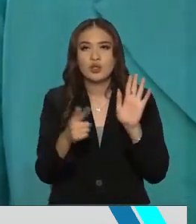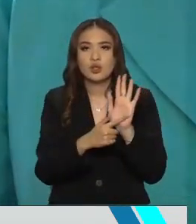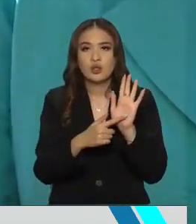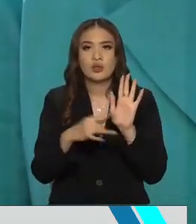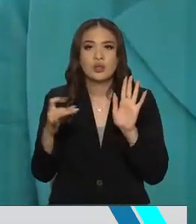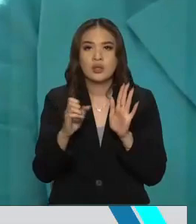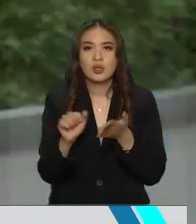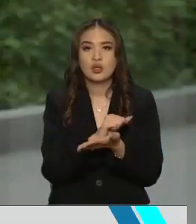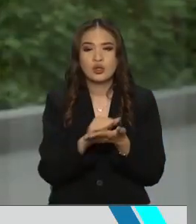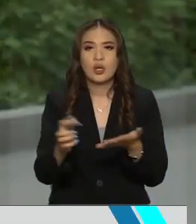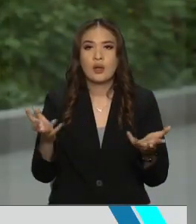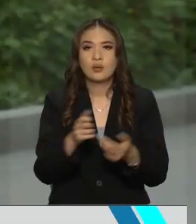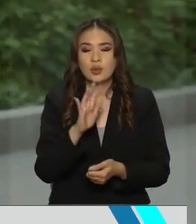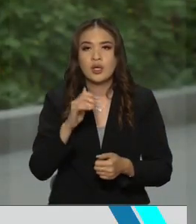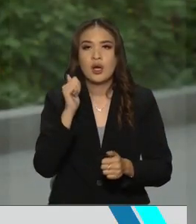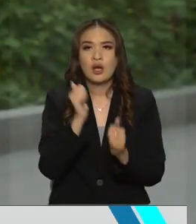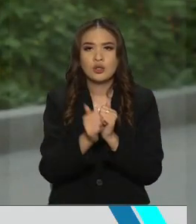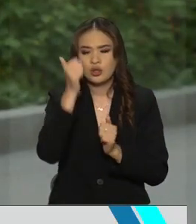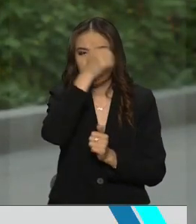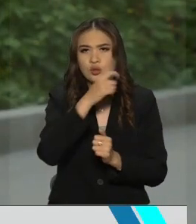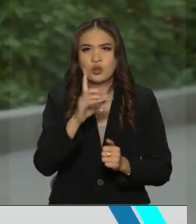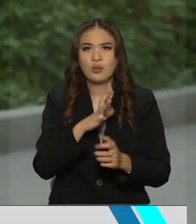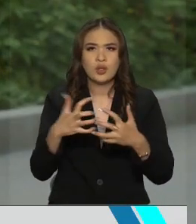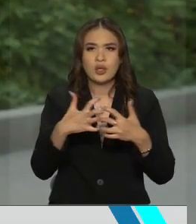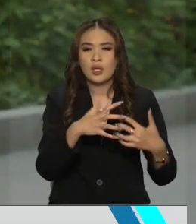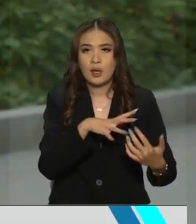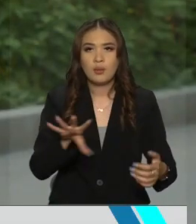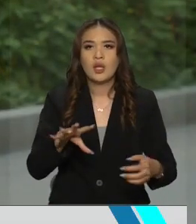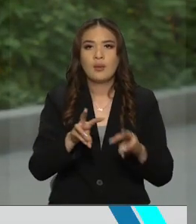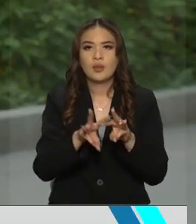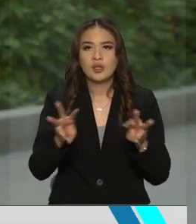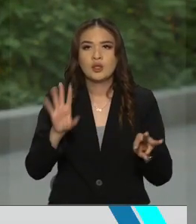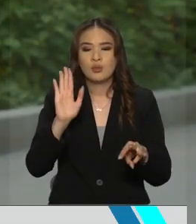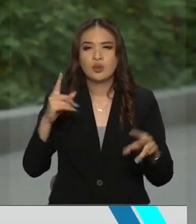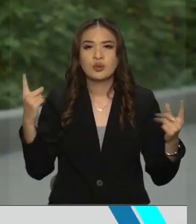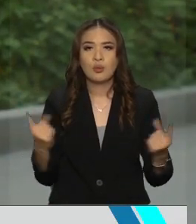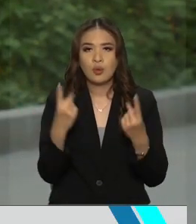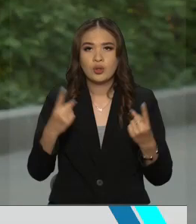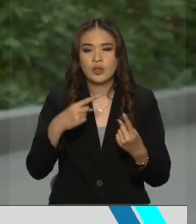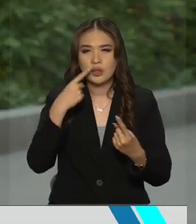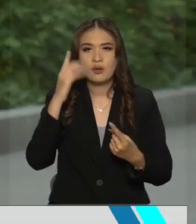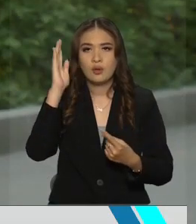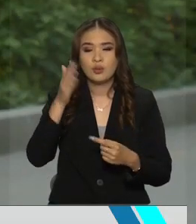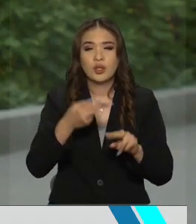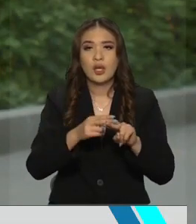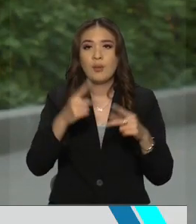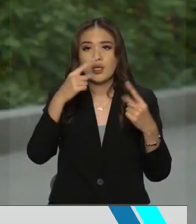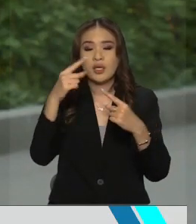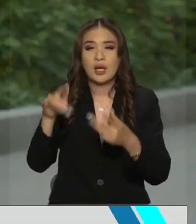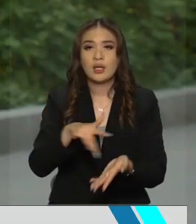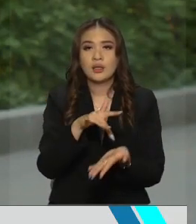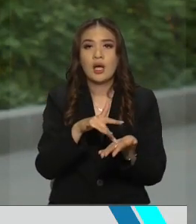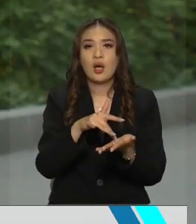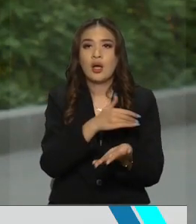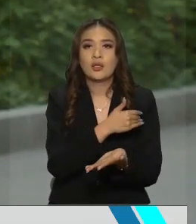қабылдау басталады. Жылдағыдай қарбалас болмас үшін министрлік бұл процесті биыл жеңілдетпек. Яғни басқа қаладағы университетке түскісі